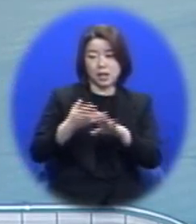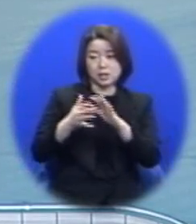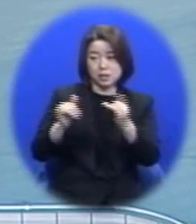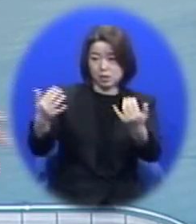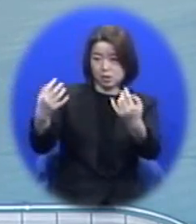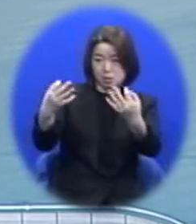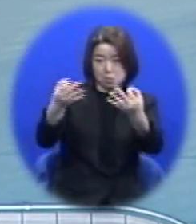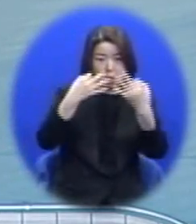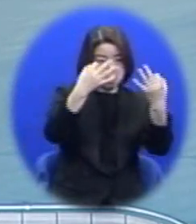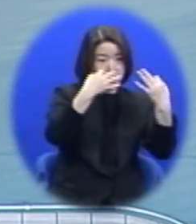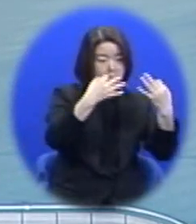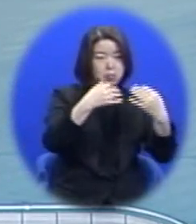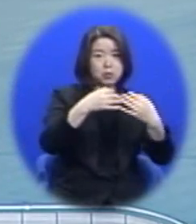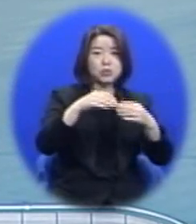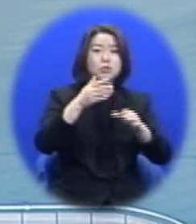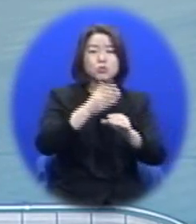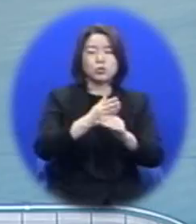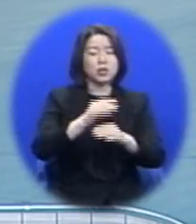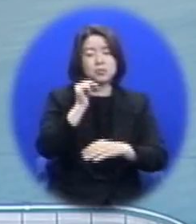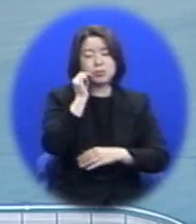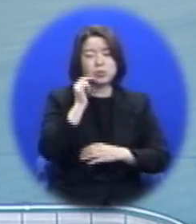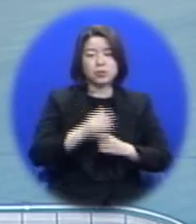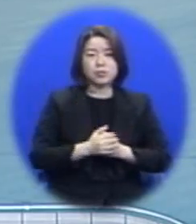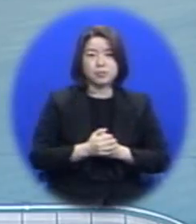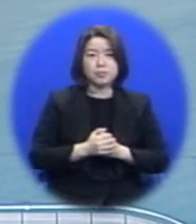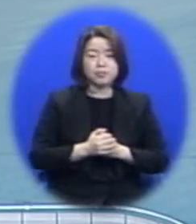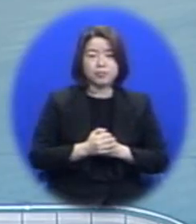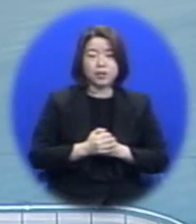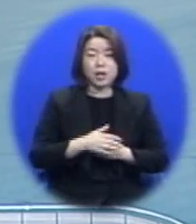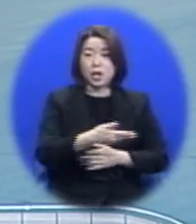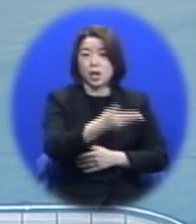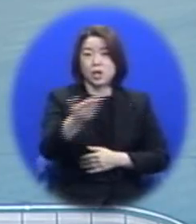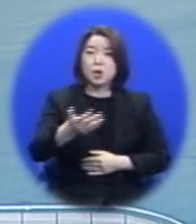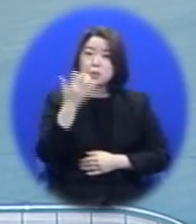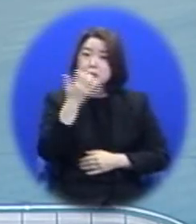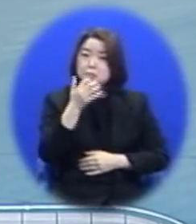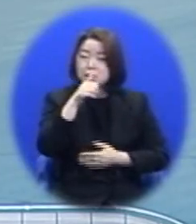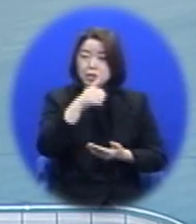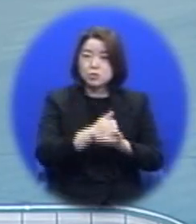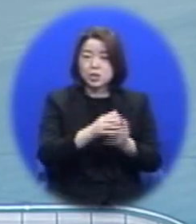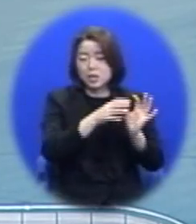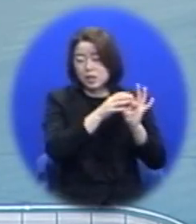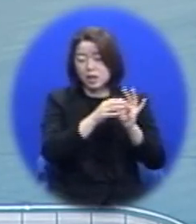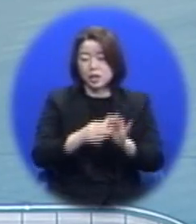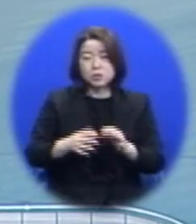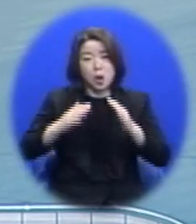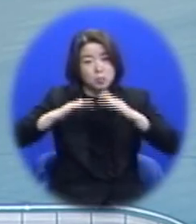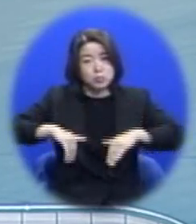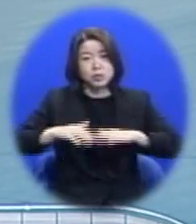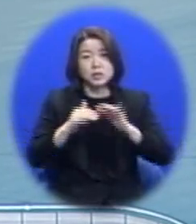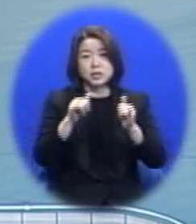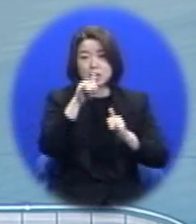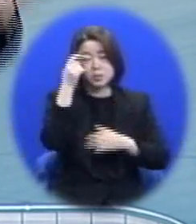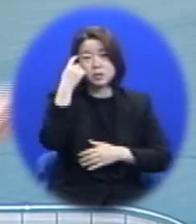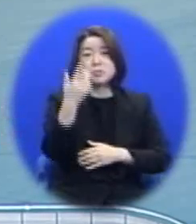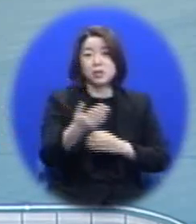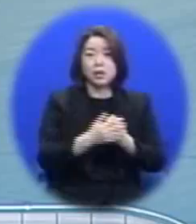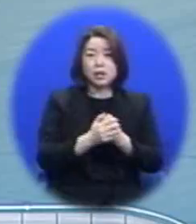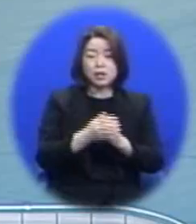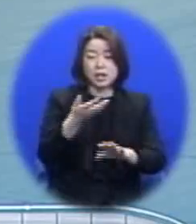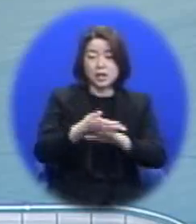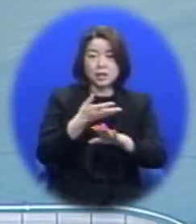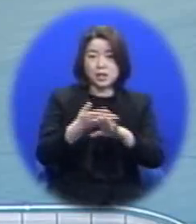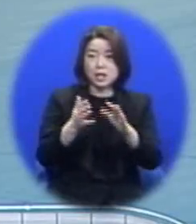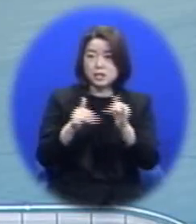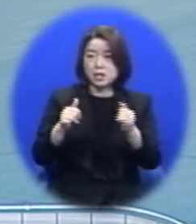앞에서는 못하는 것입니다. 여러분 음란의 죄에 계속 무너지는 분이 있습니까? 다른 사람들 다 보는